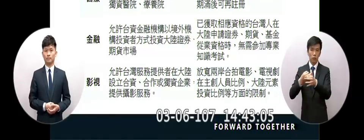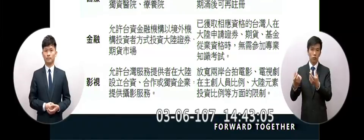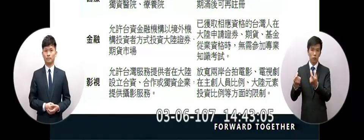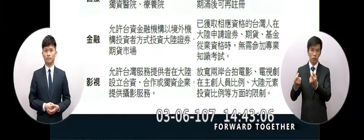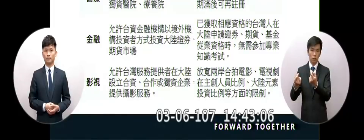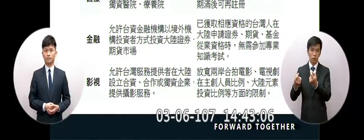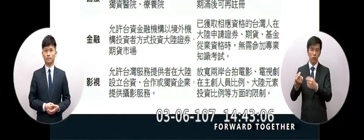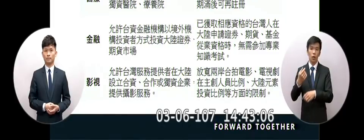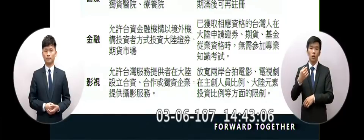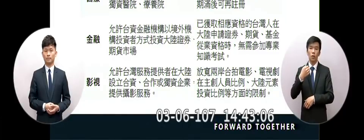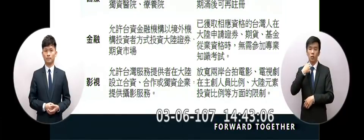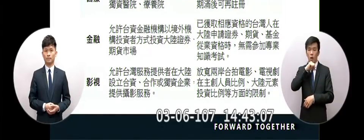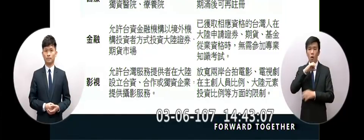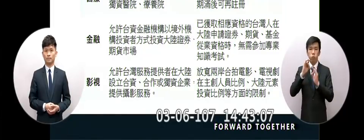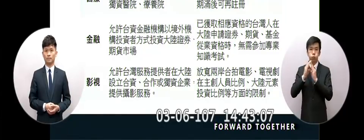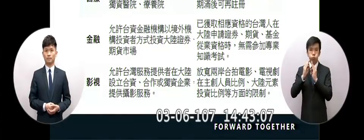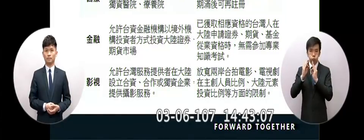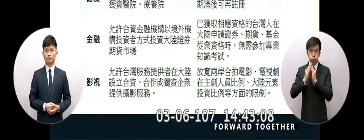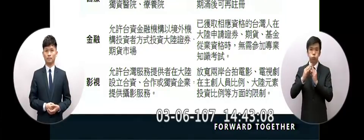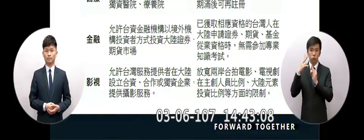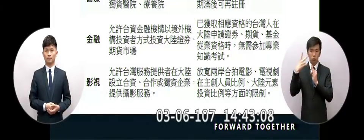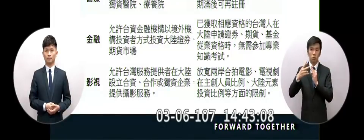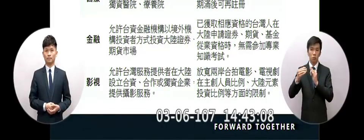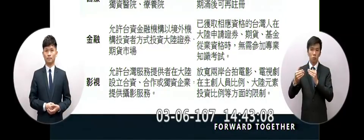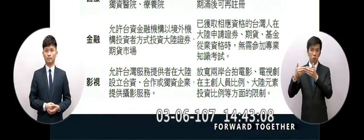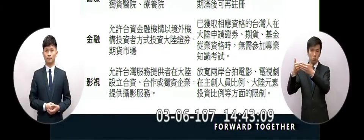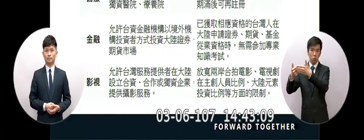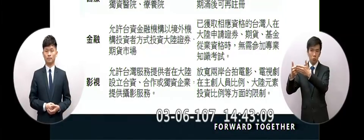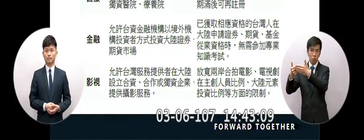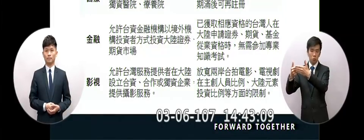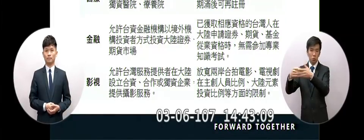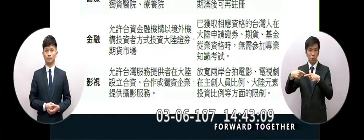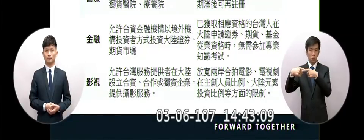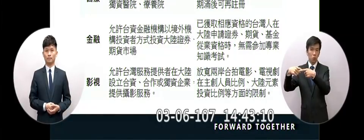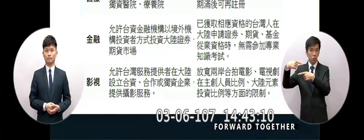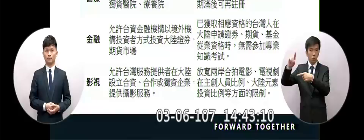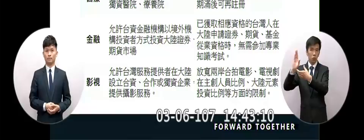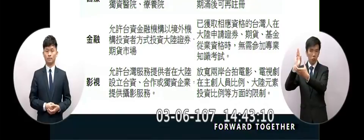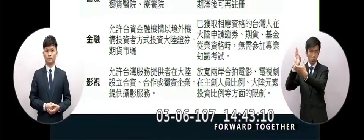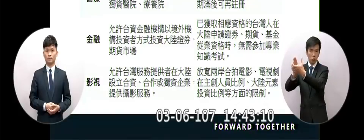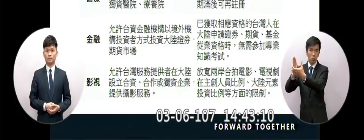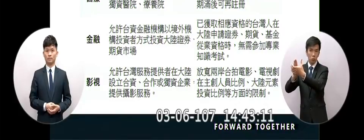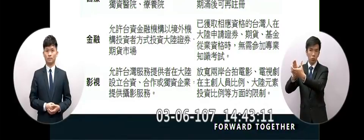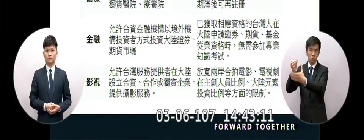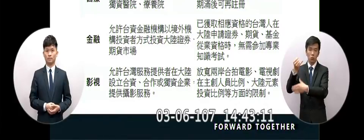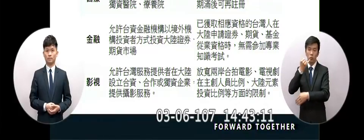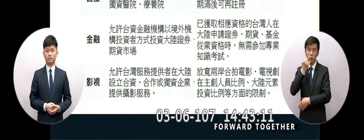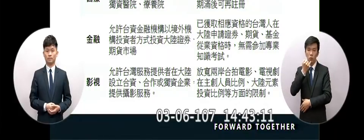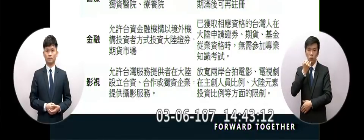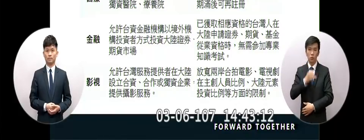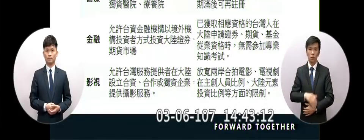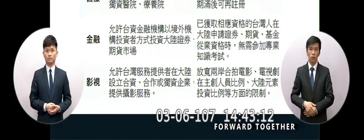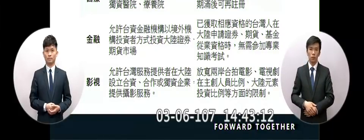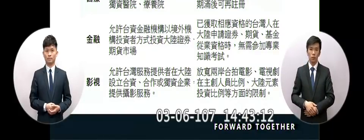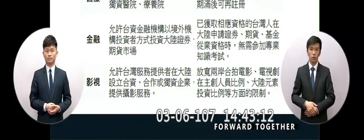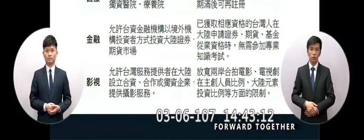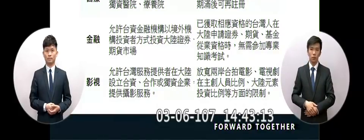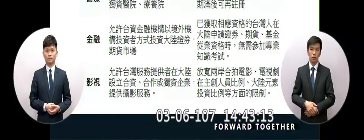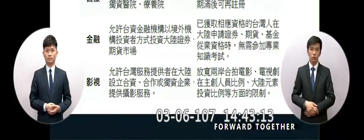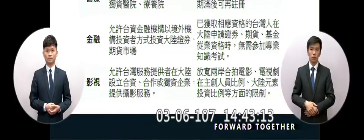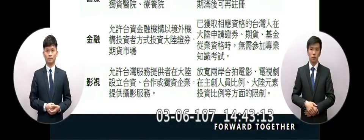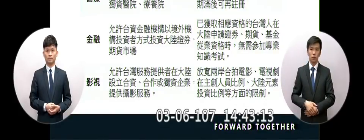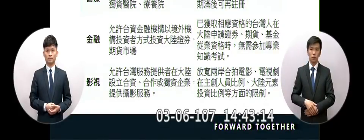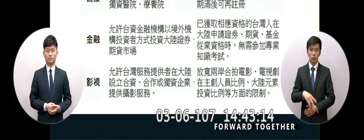构以境外机构投资者方式来投资大陆的证券等等，这也是机构。然后呢，会